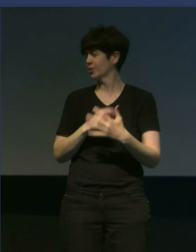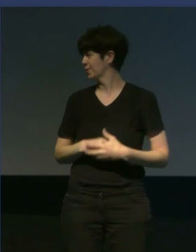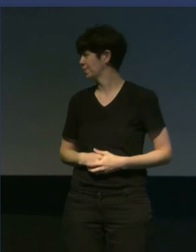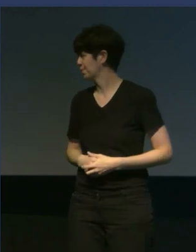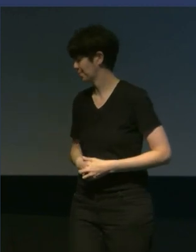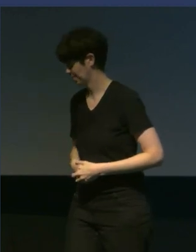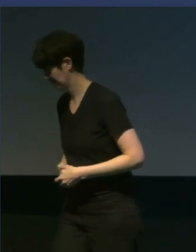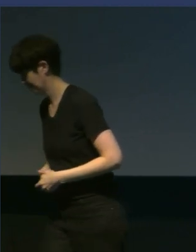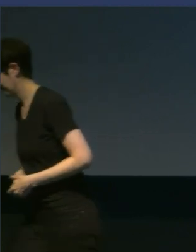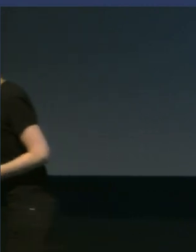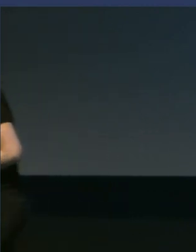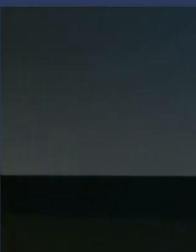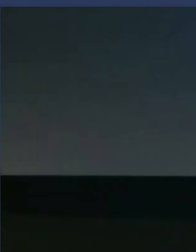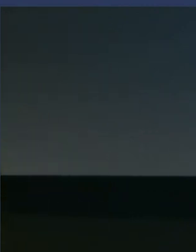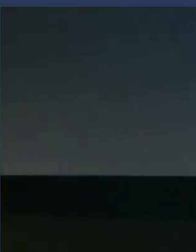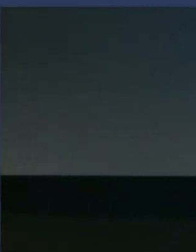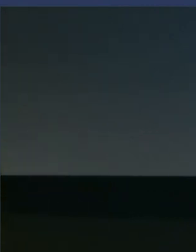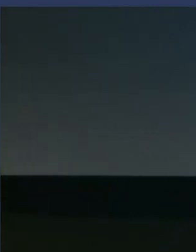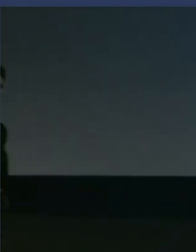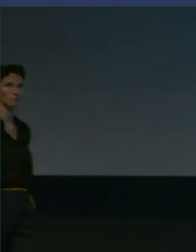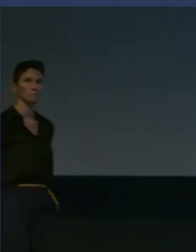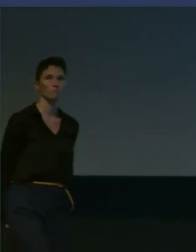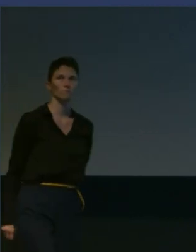Donc voilà, on en est arrivé à un format comme ça.